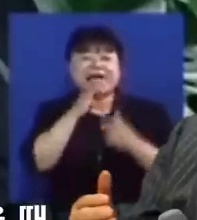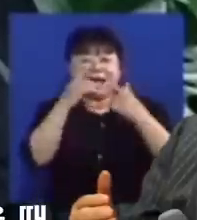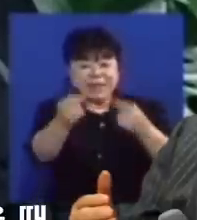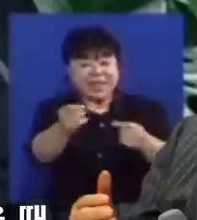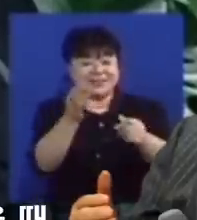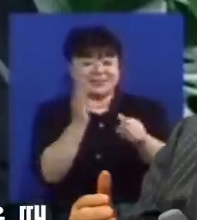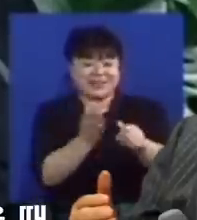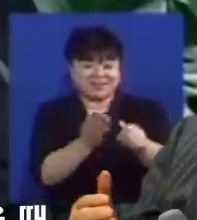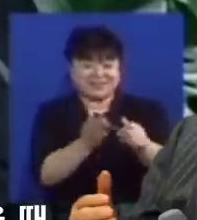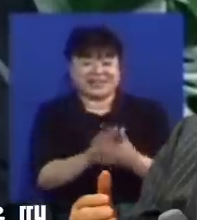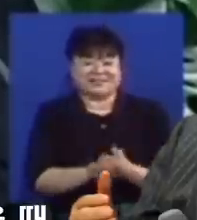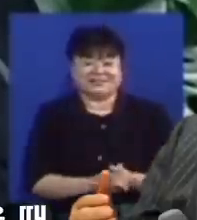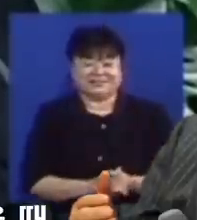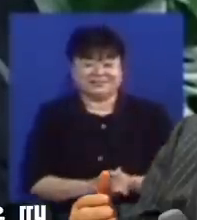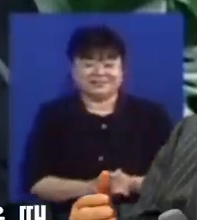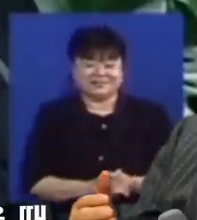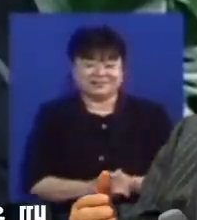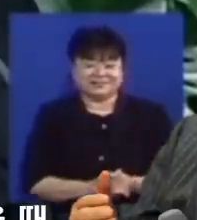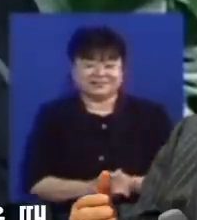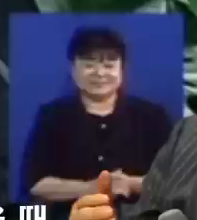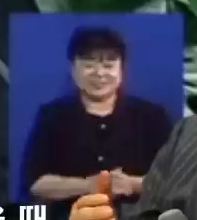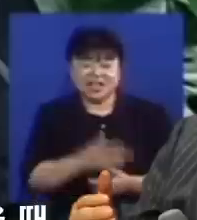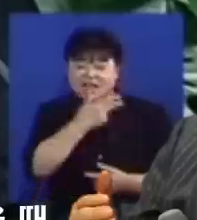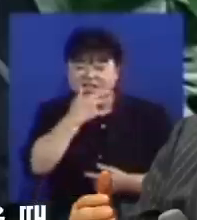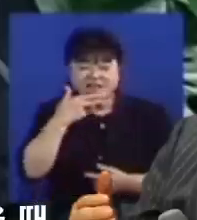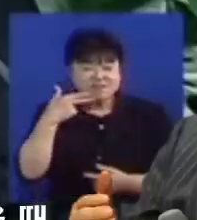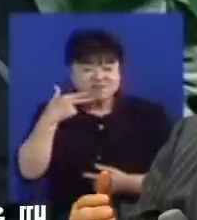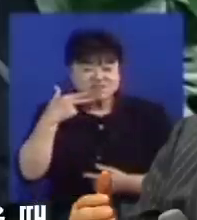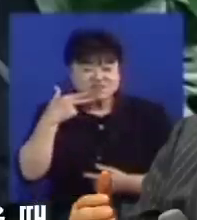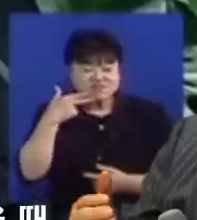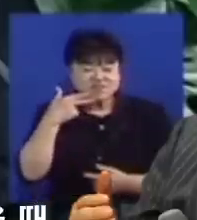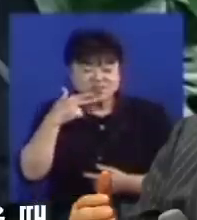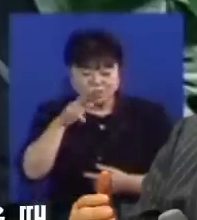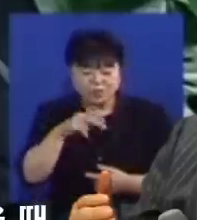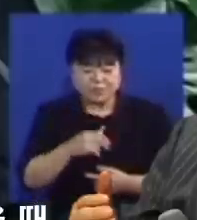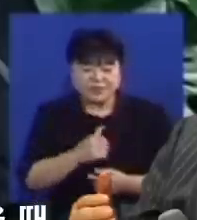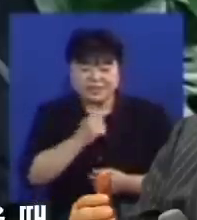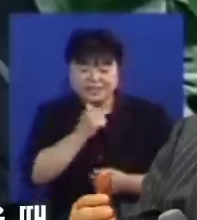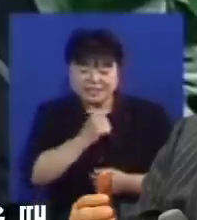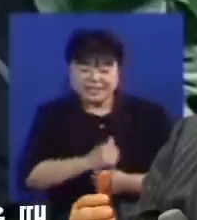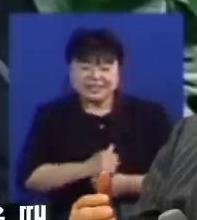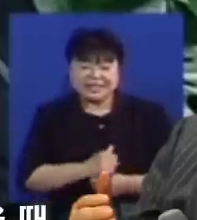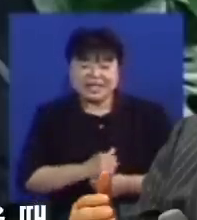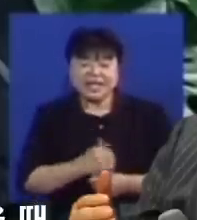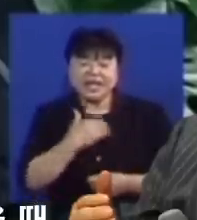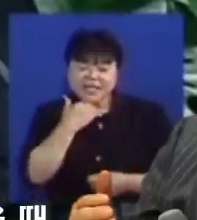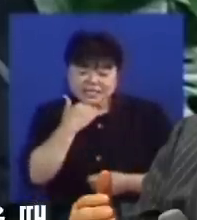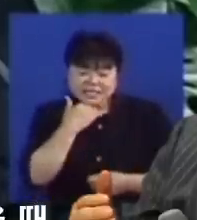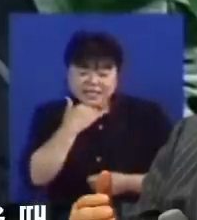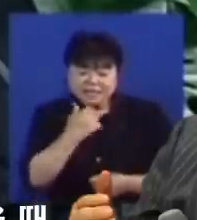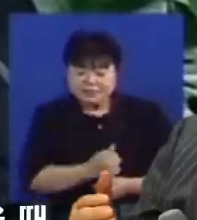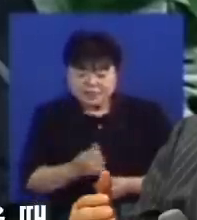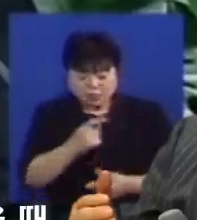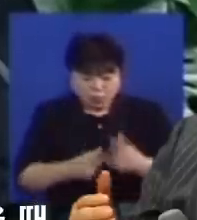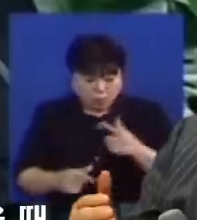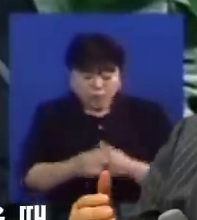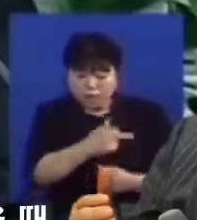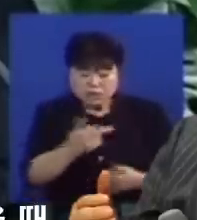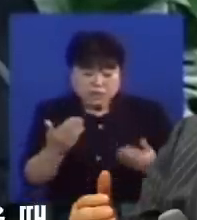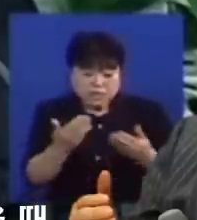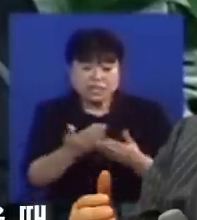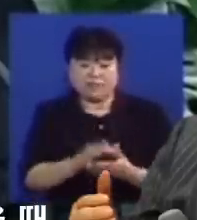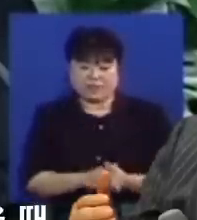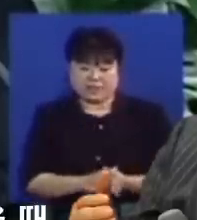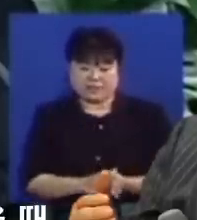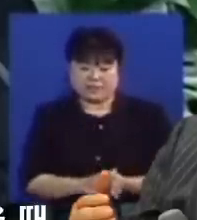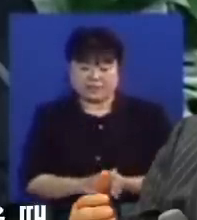아멘 하십시다. 영국의 격언에 보면 인내와 기다림은 희생 이상의 큰 일을 한다.